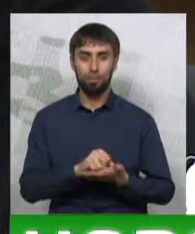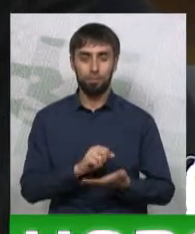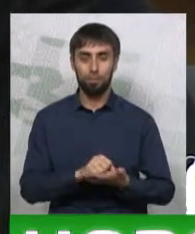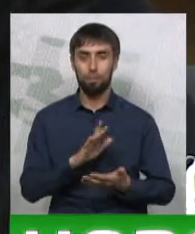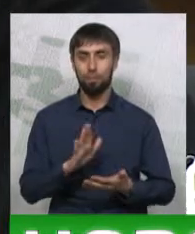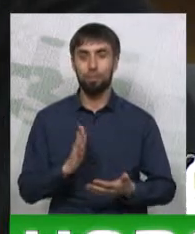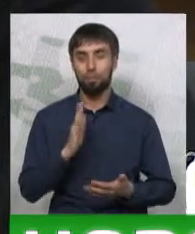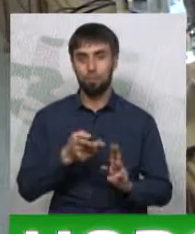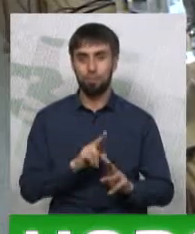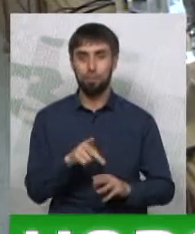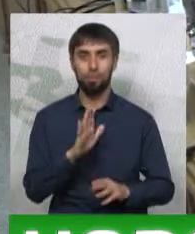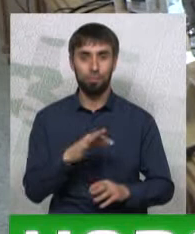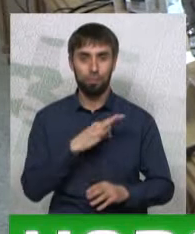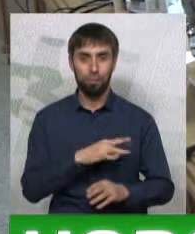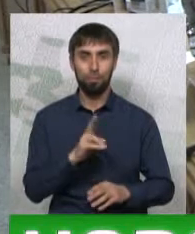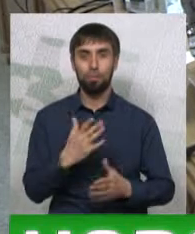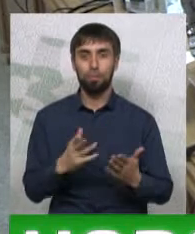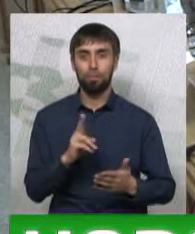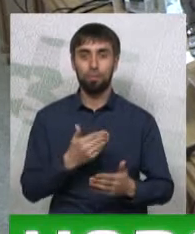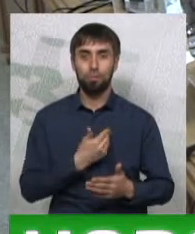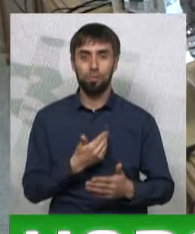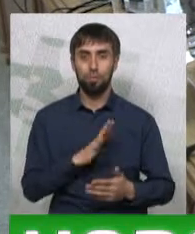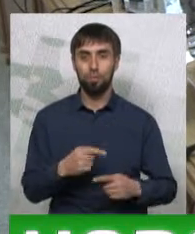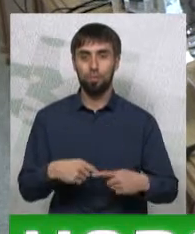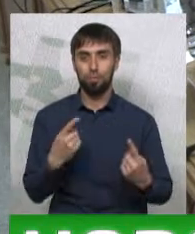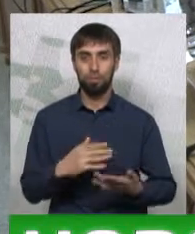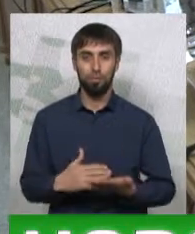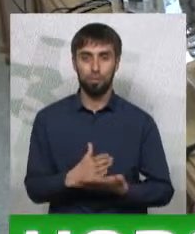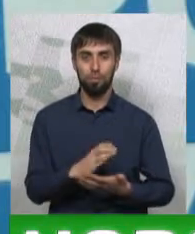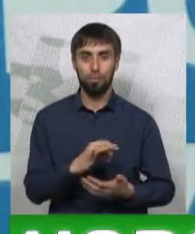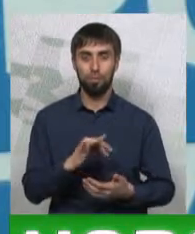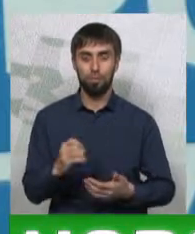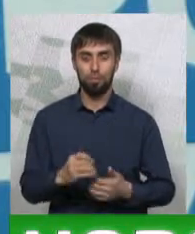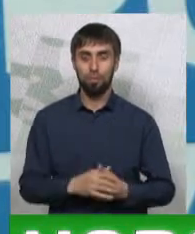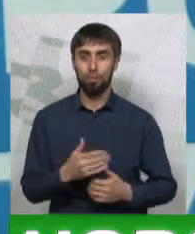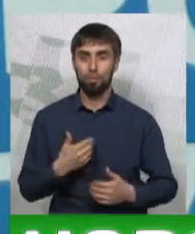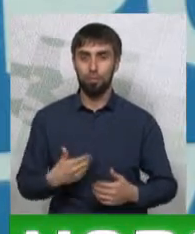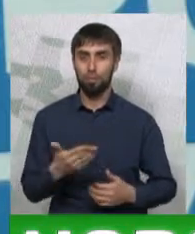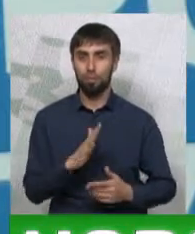В будущем это пригодится, если кто-то захочет развиваться в политической сфере. Нами будет